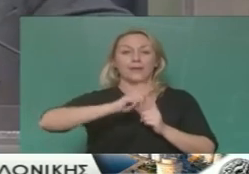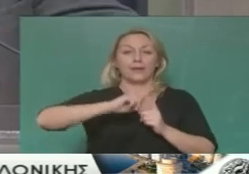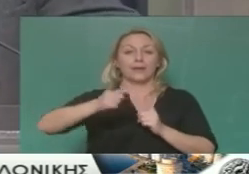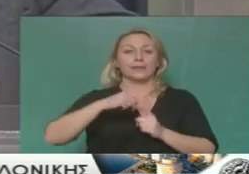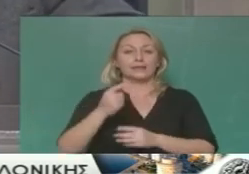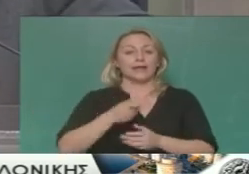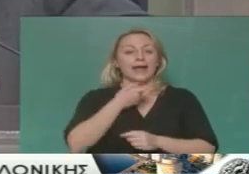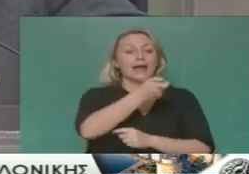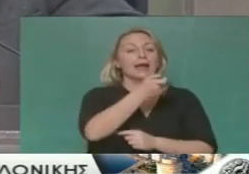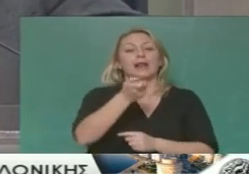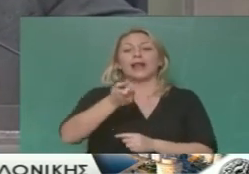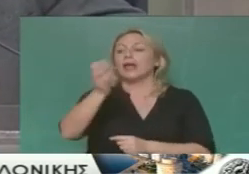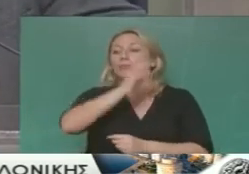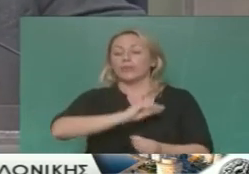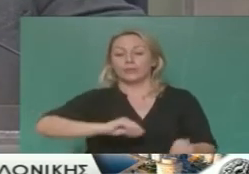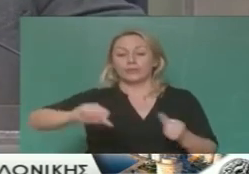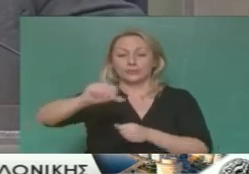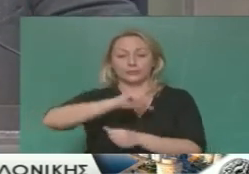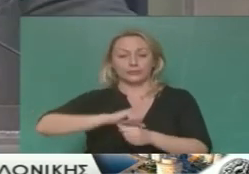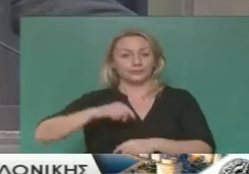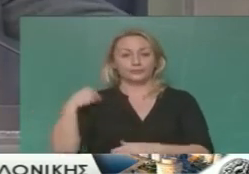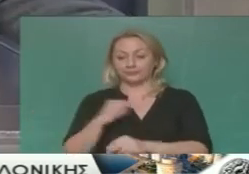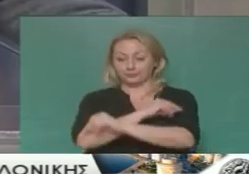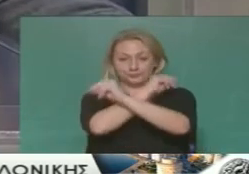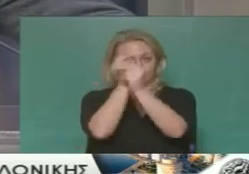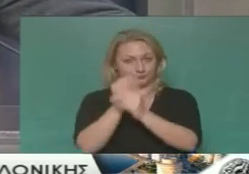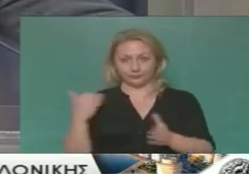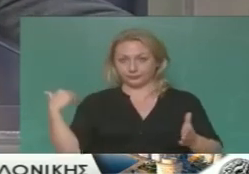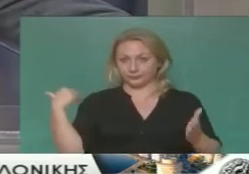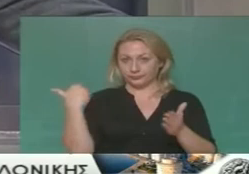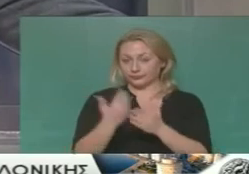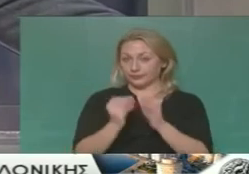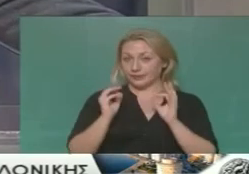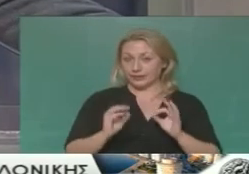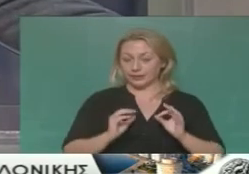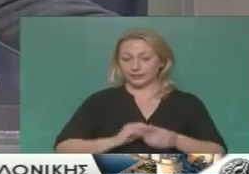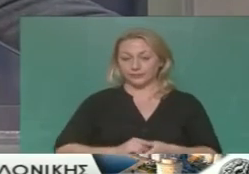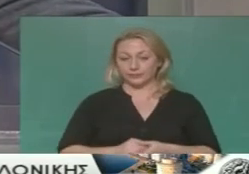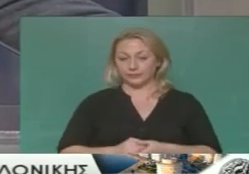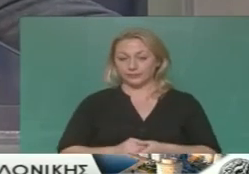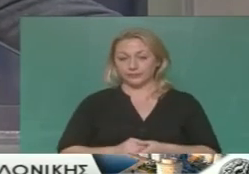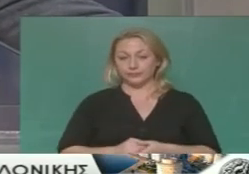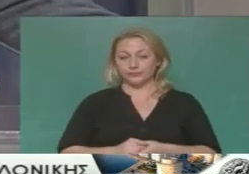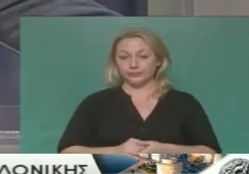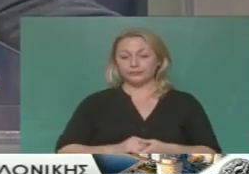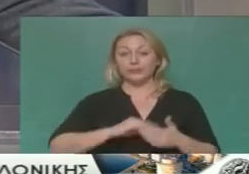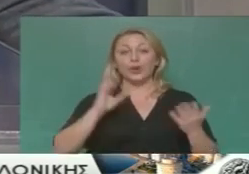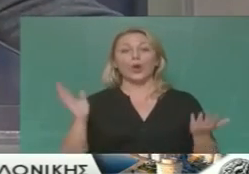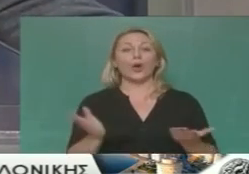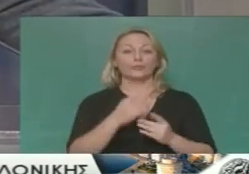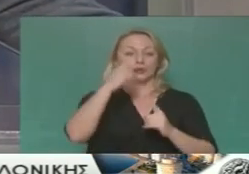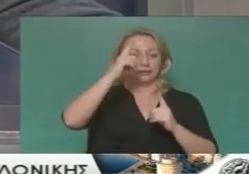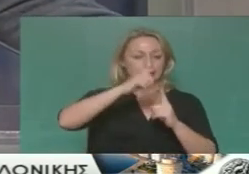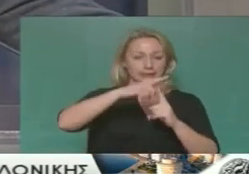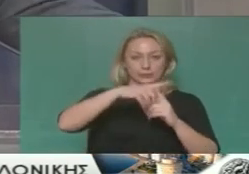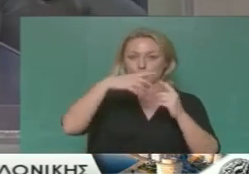χρέη. Τελειώνω. Πού θέλω να καταλήξω? Θέλω να καταλήξω ότι οποιοδήποτε μοντέλο